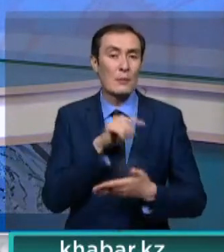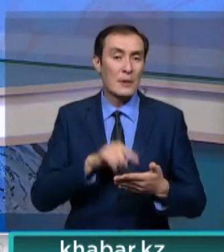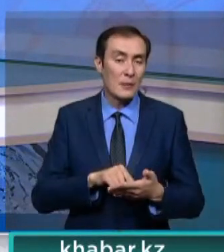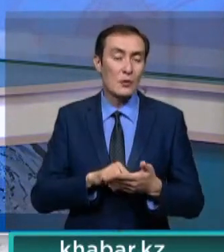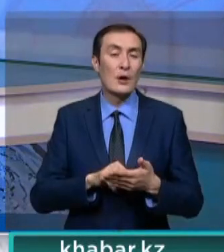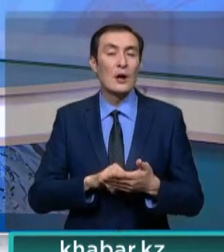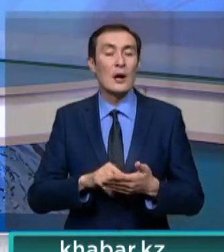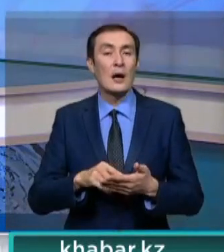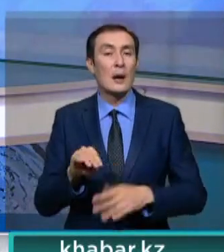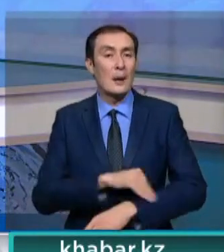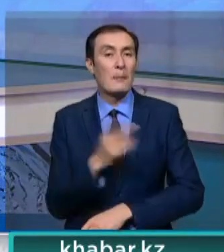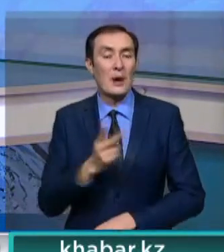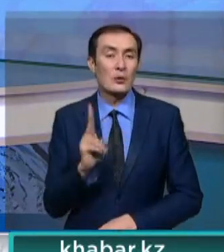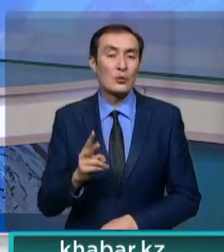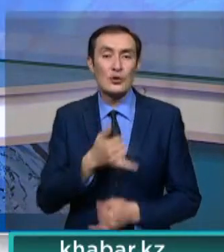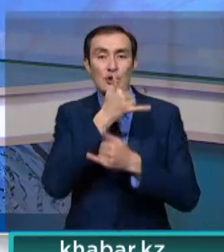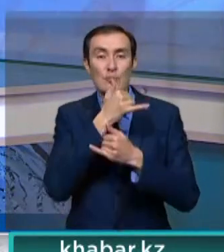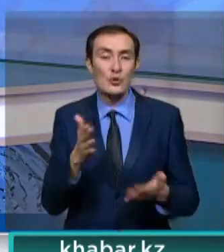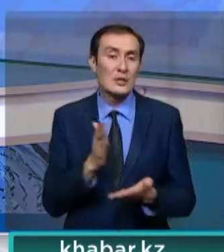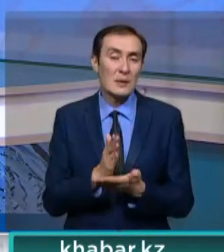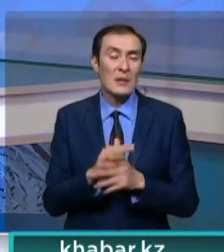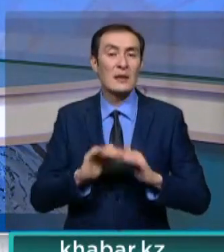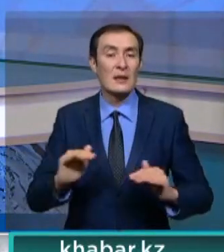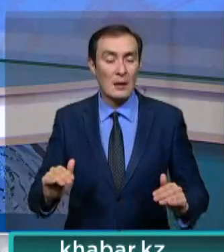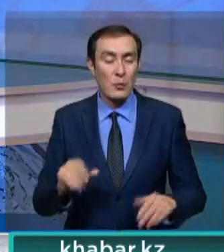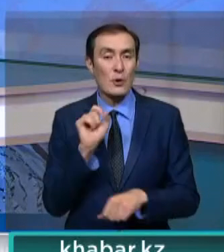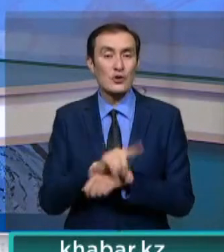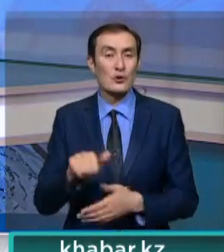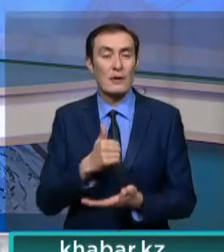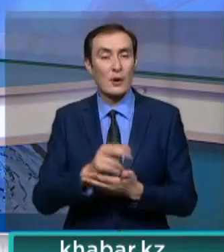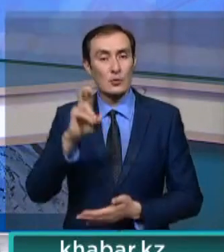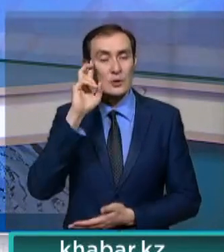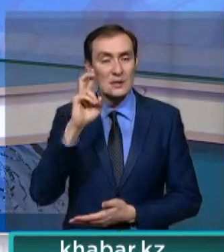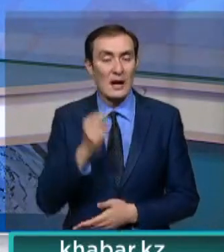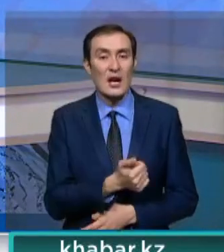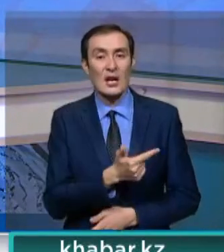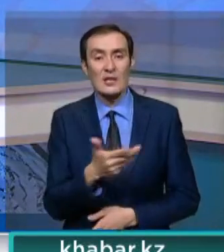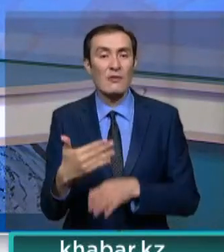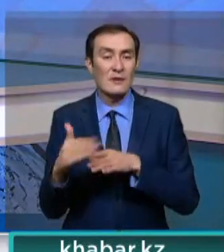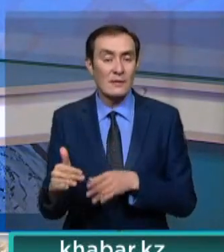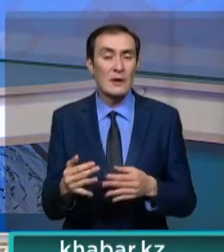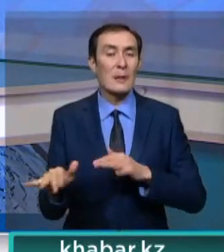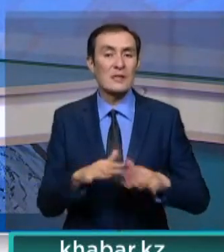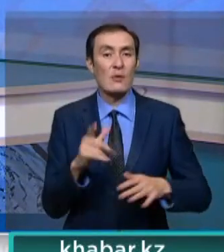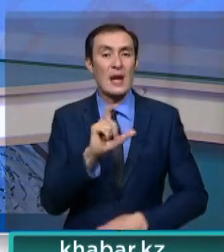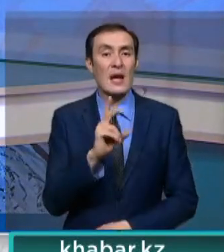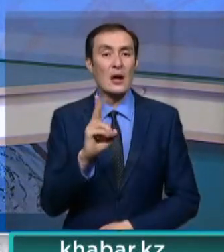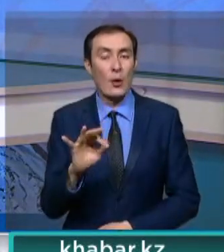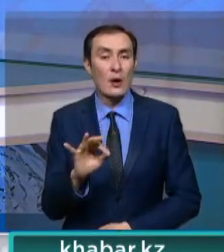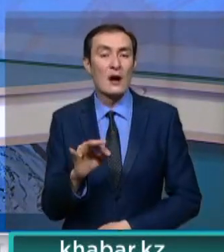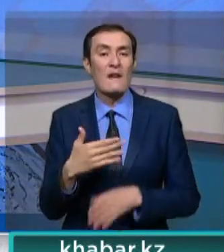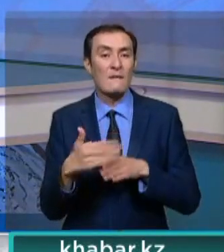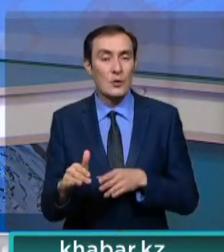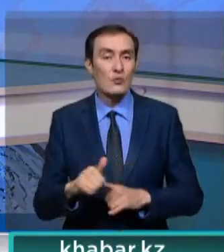проблему казахстанских пар, отчаявших иметь детей. По поручению президента количество выделяемых на процедуру